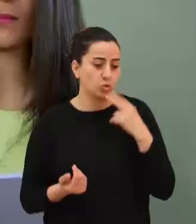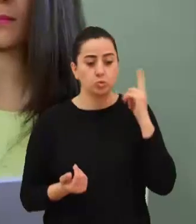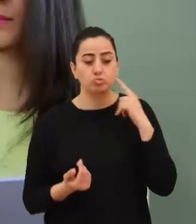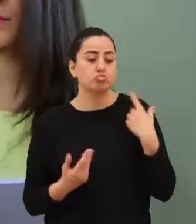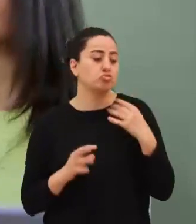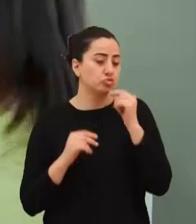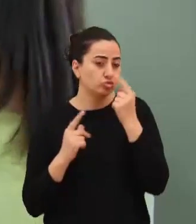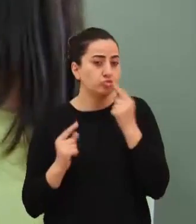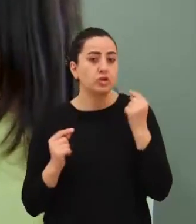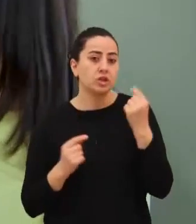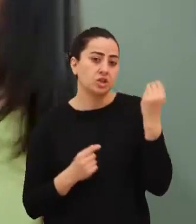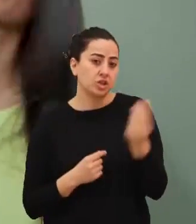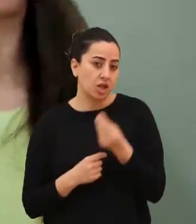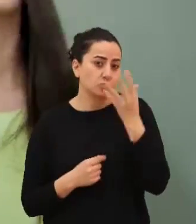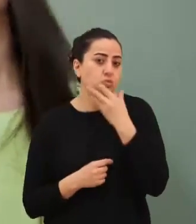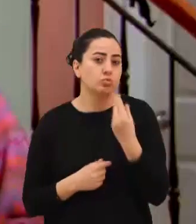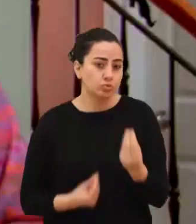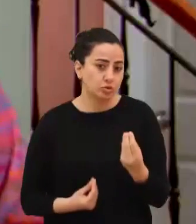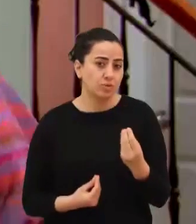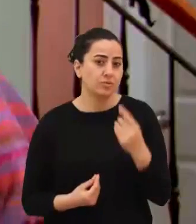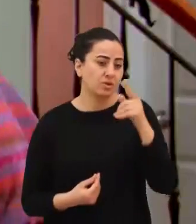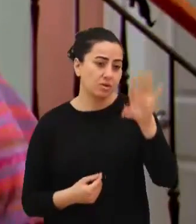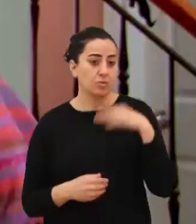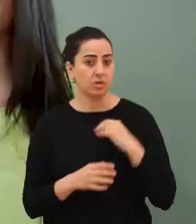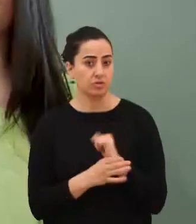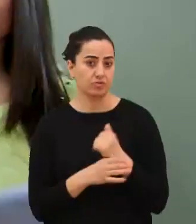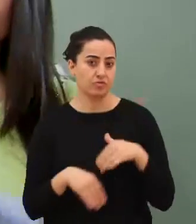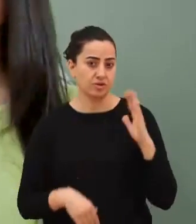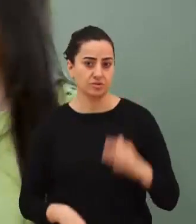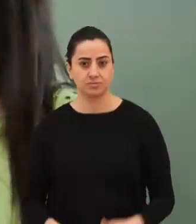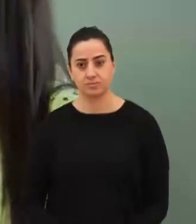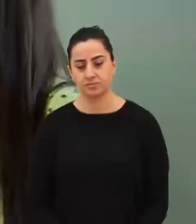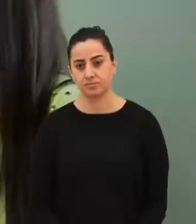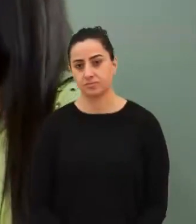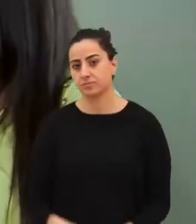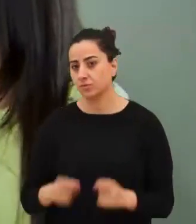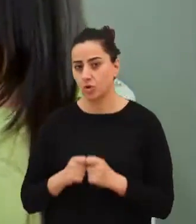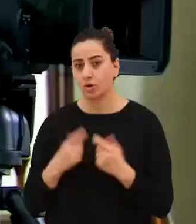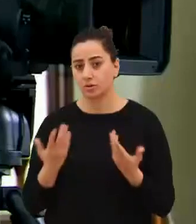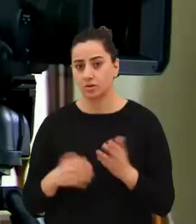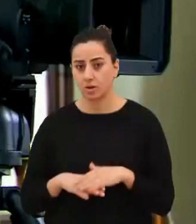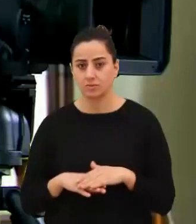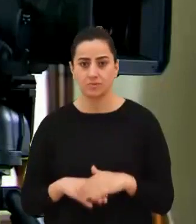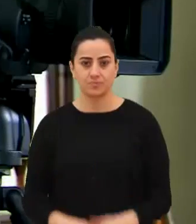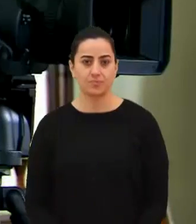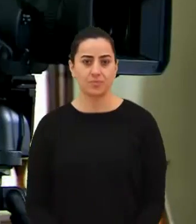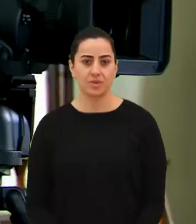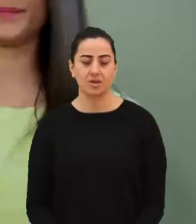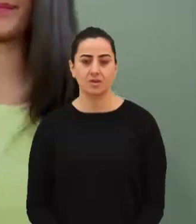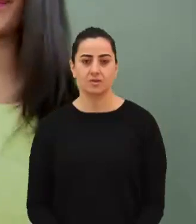kadınım. Gencim, güzelim. Hem senden daha yetenekliyim. Burhan. Bir